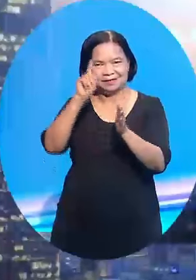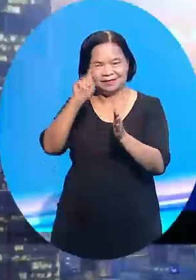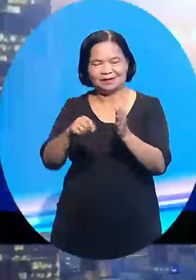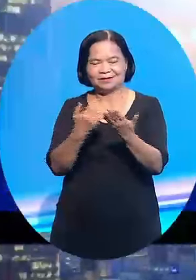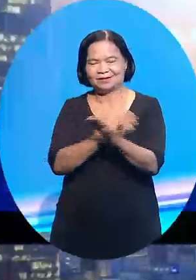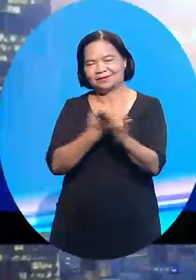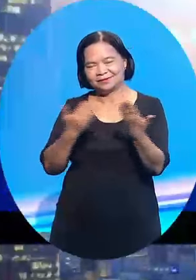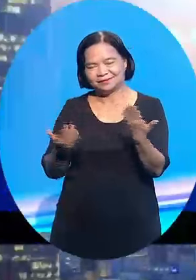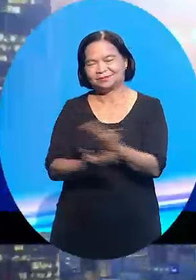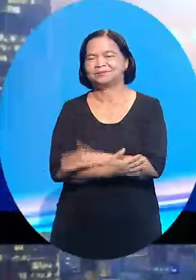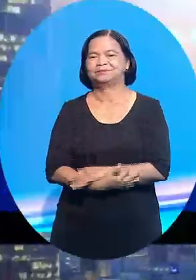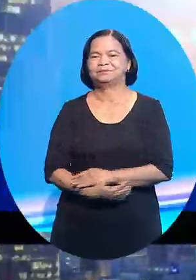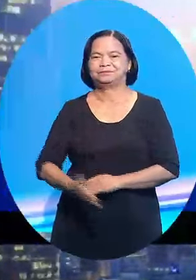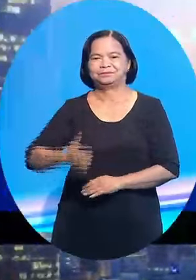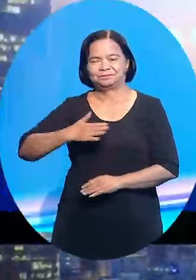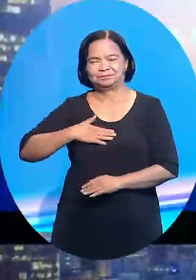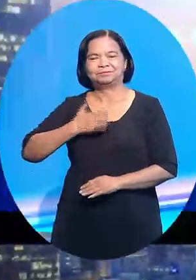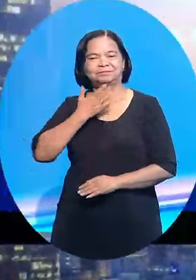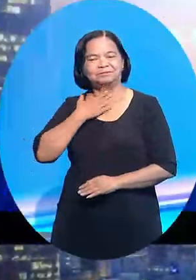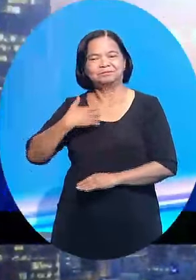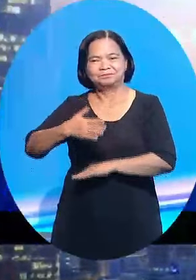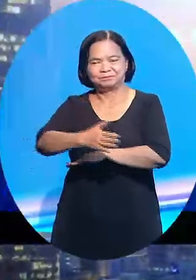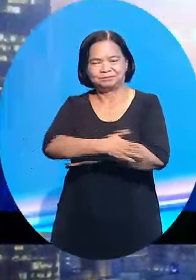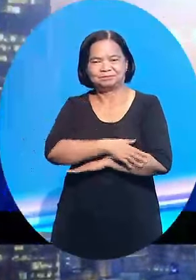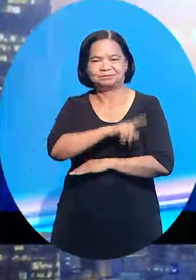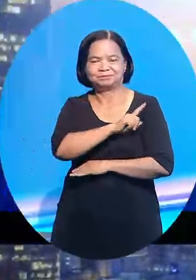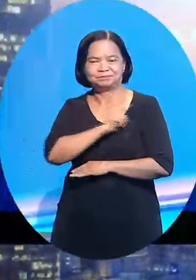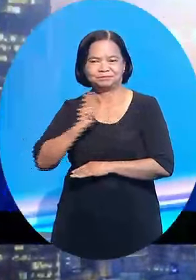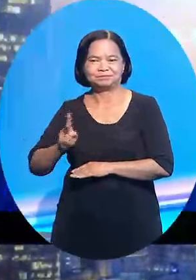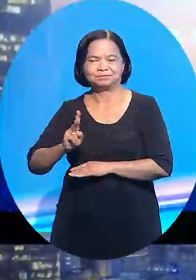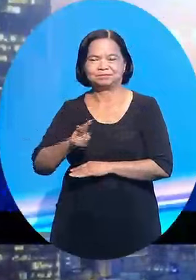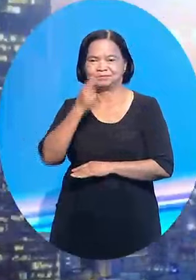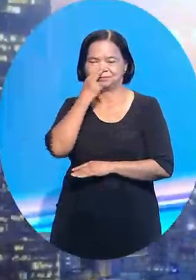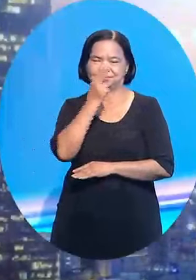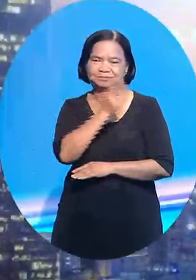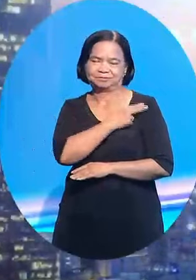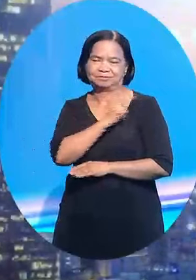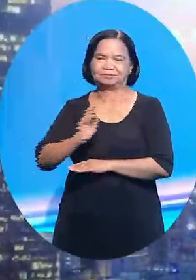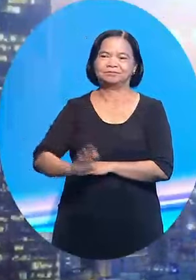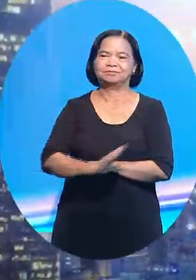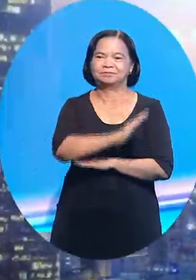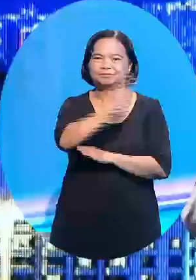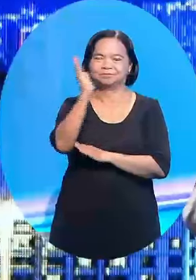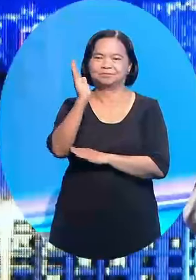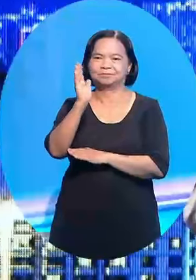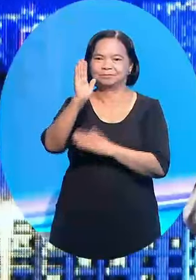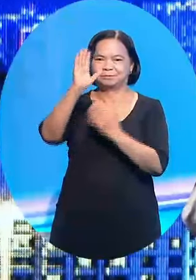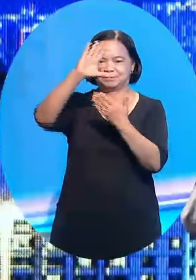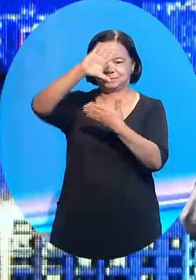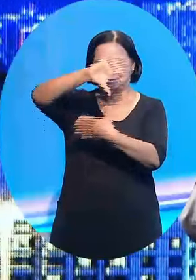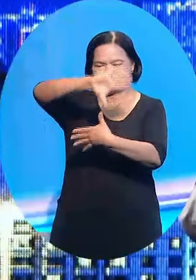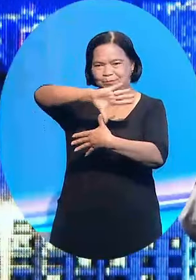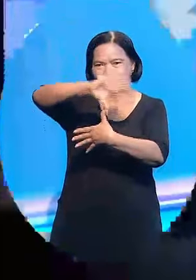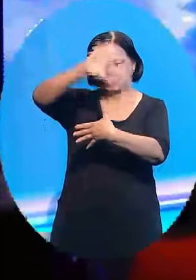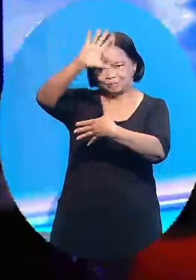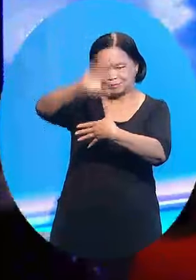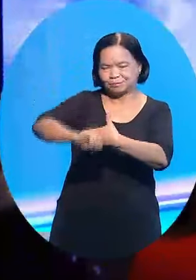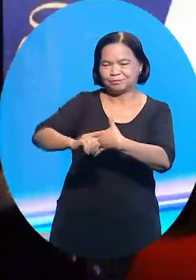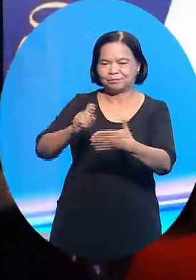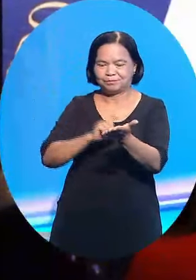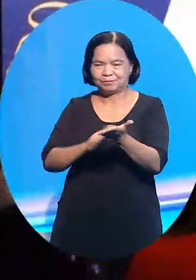muốn giúp cho các doanh nhân của Việt Nam phát triển qua thị trường Bắc Mỹ, đặc biệt là trong cái vấn đề mà xây